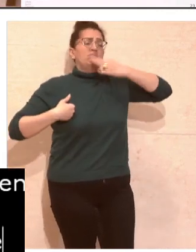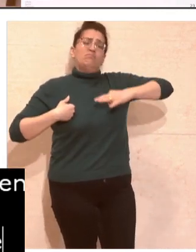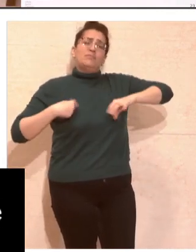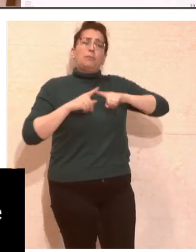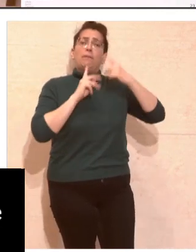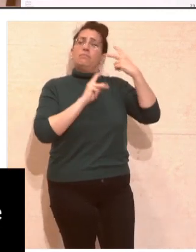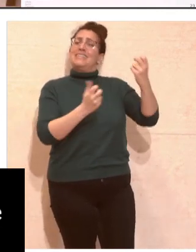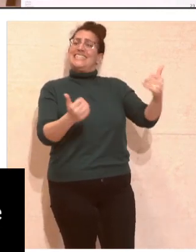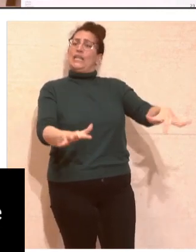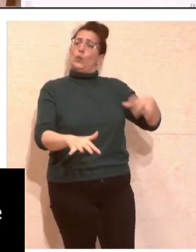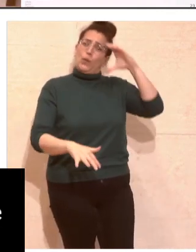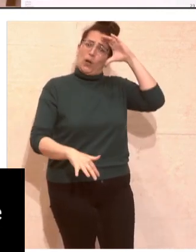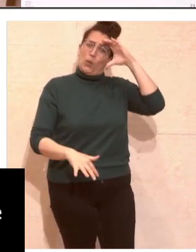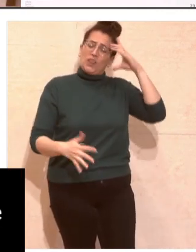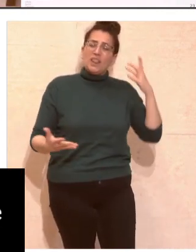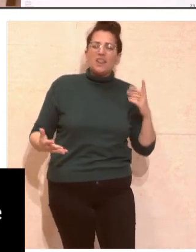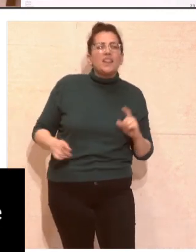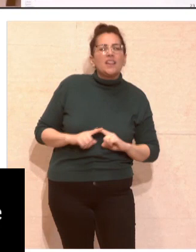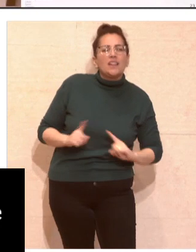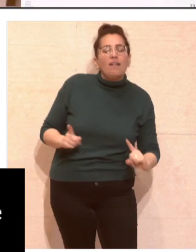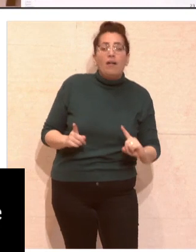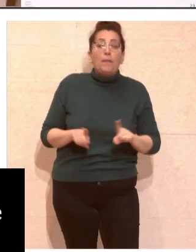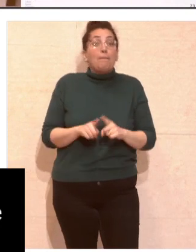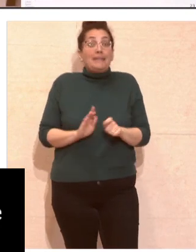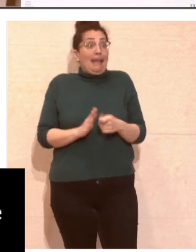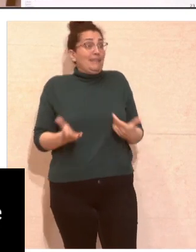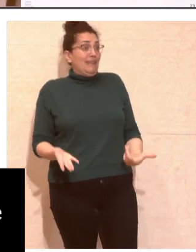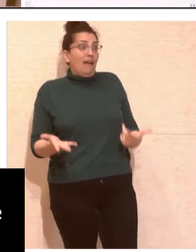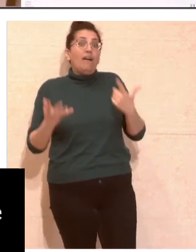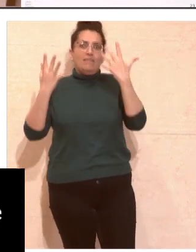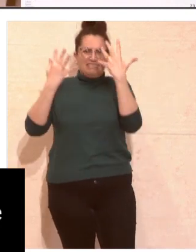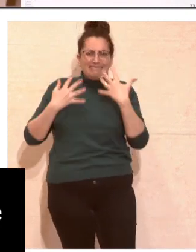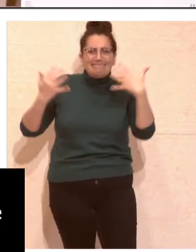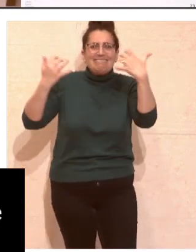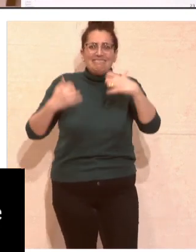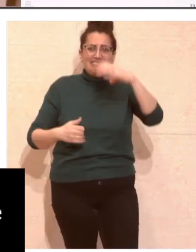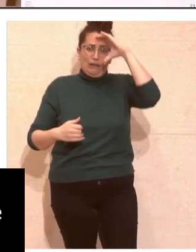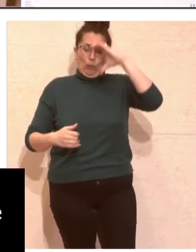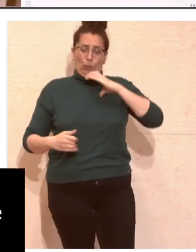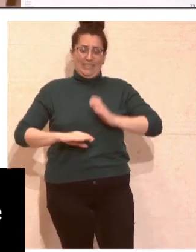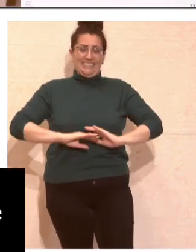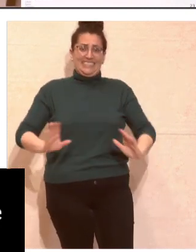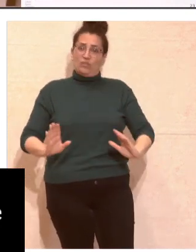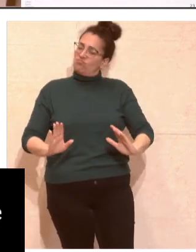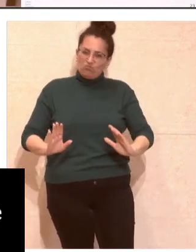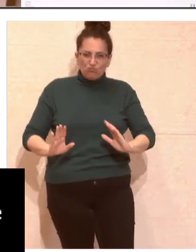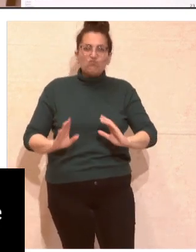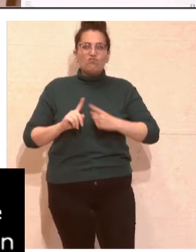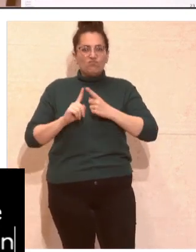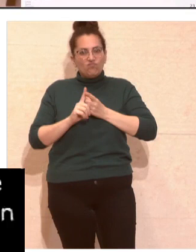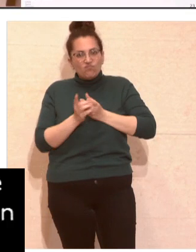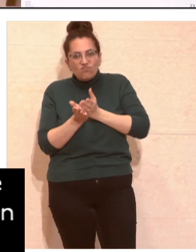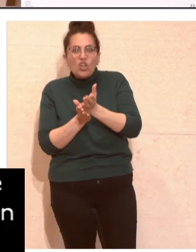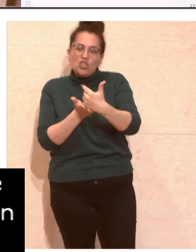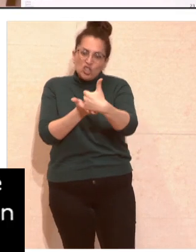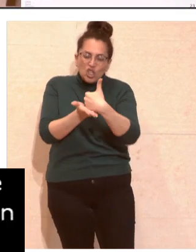échange qui, un peu comme aujourd'hui, là, je pense que c'est ce qu'on souhaite, c'est d'avoir un dialogue pour avoir des meilleures répercussions